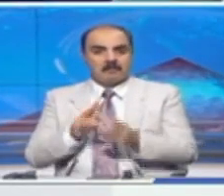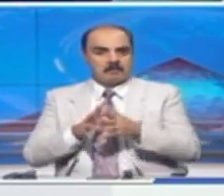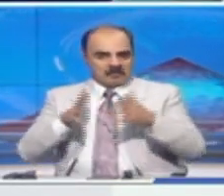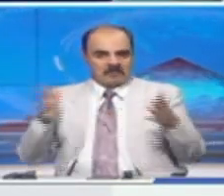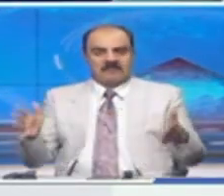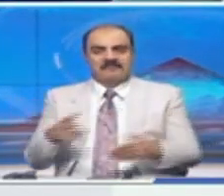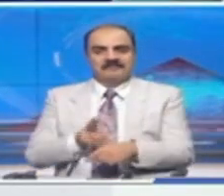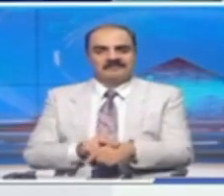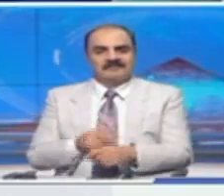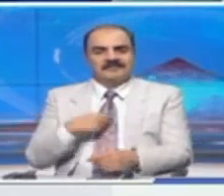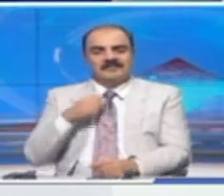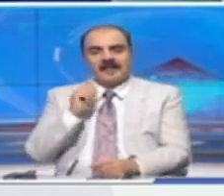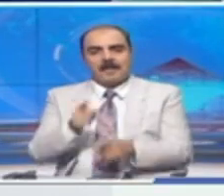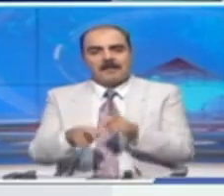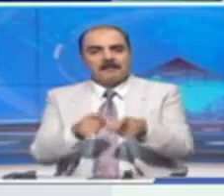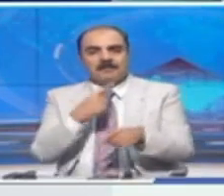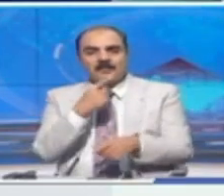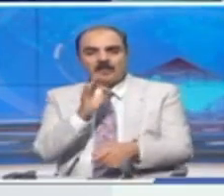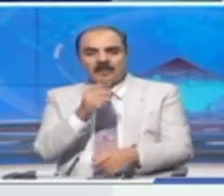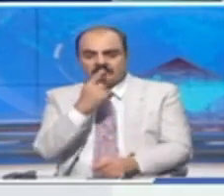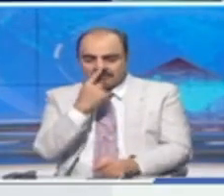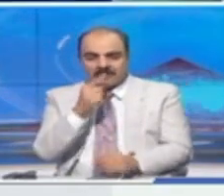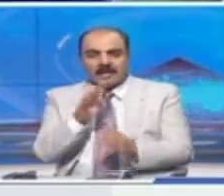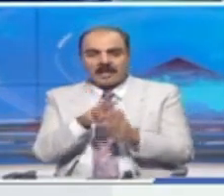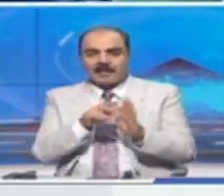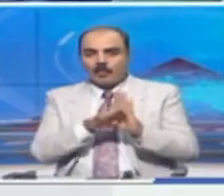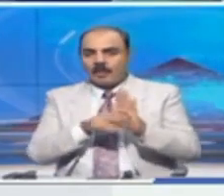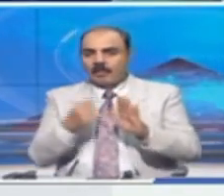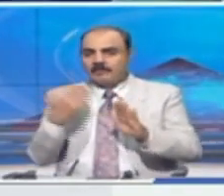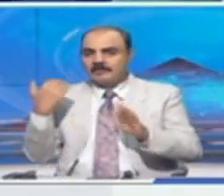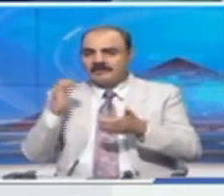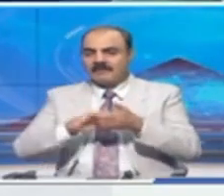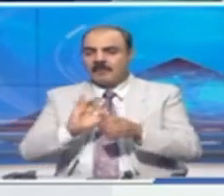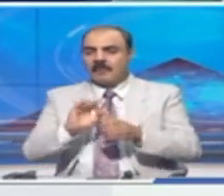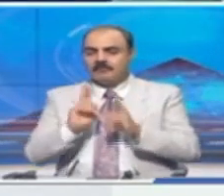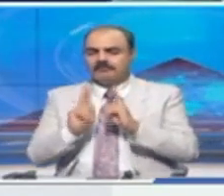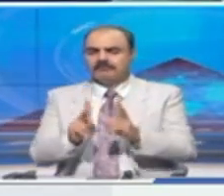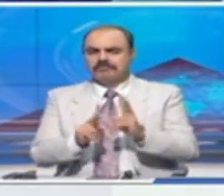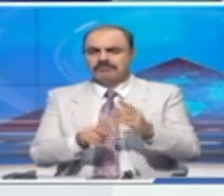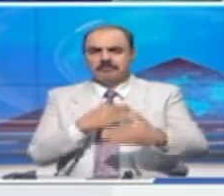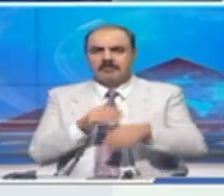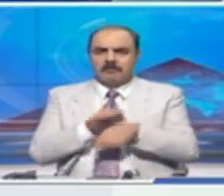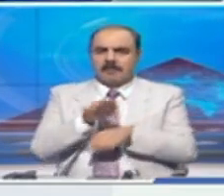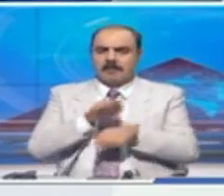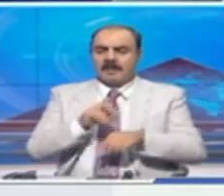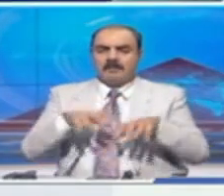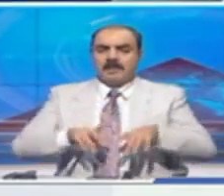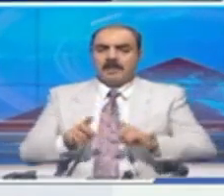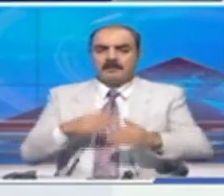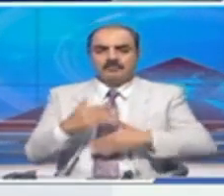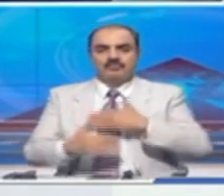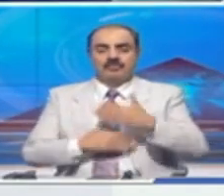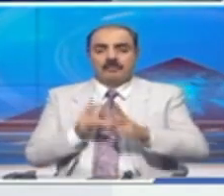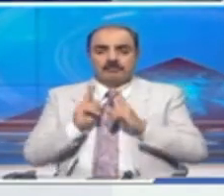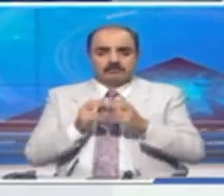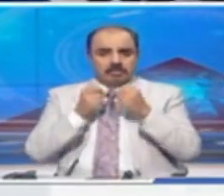كبرى. ووجه وزير التنمية المحلية بضرورة الالتزام بالجدول الزمني لتنفيذ كافة المشروعات الجارية لسرعة